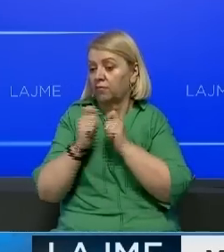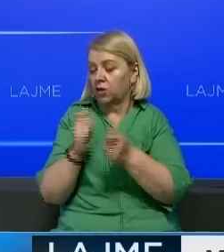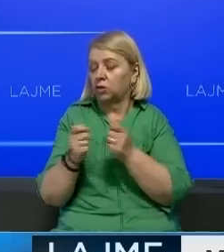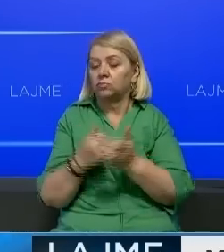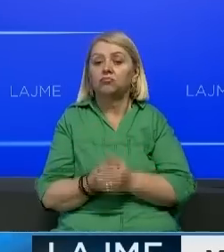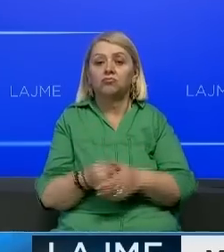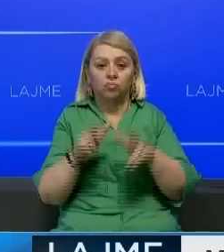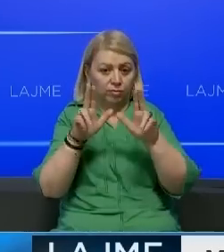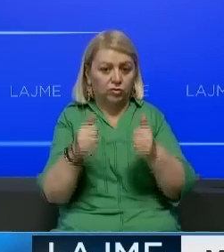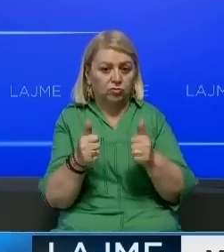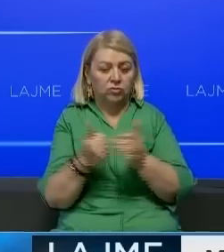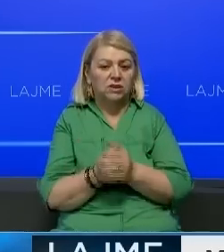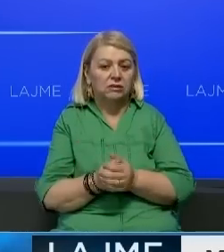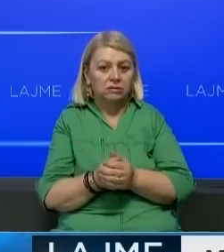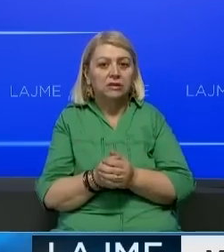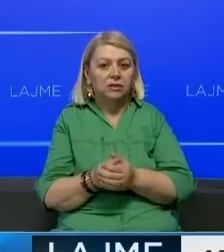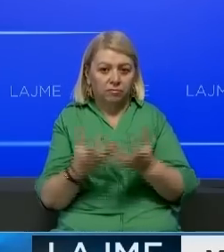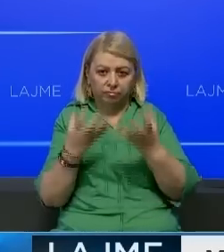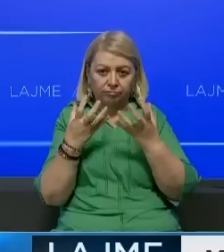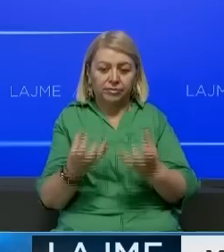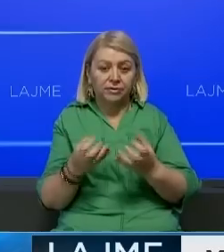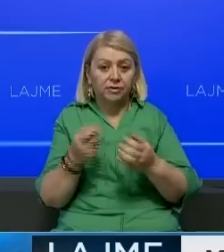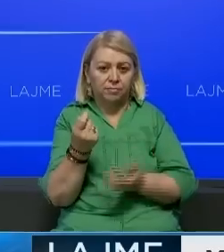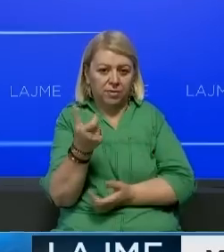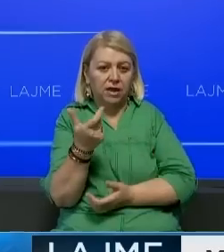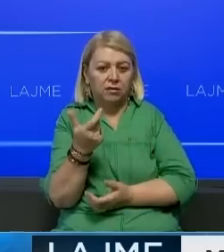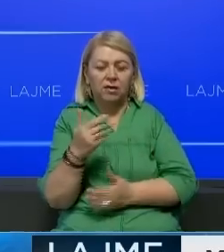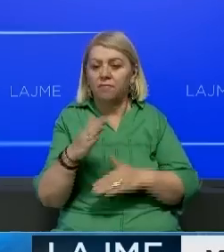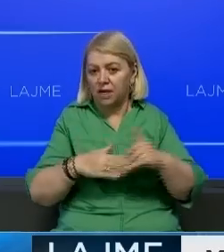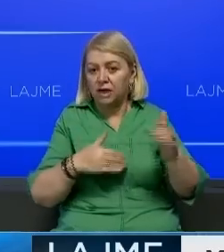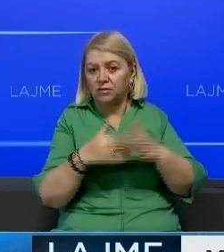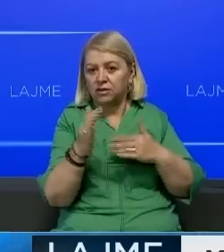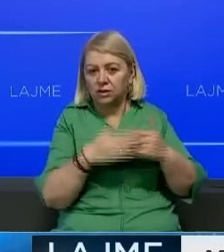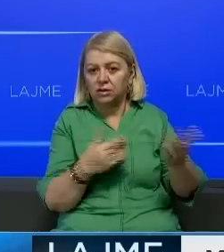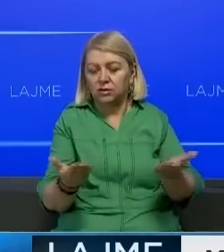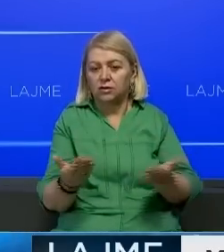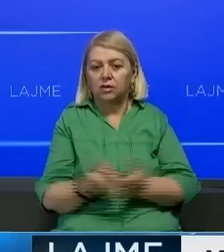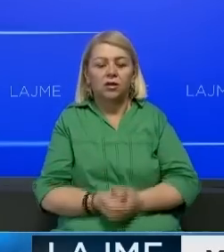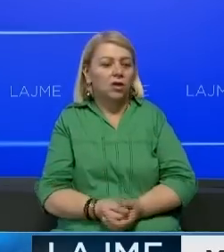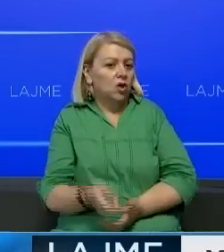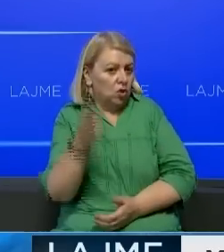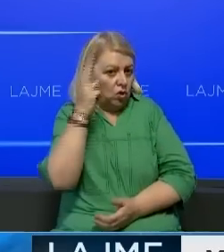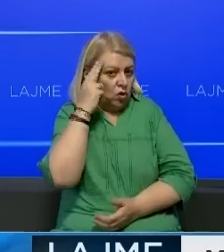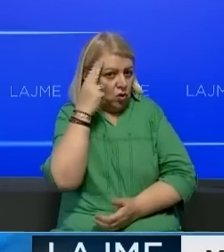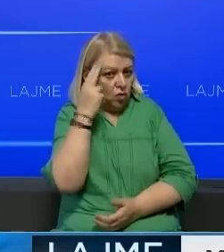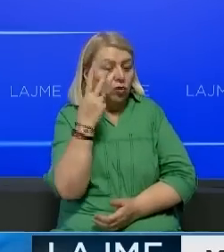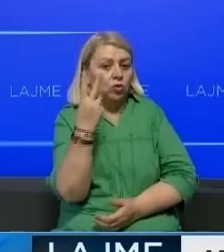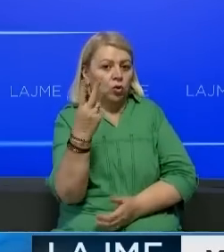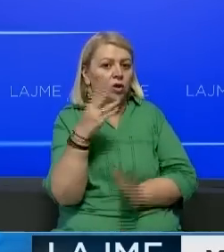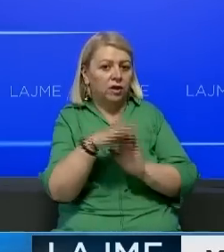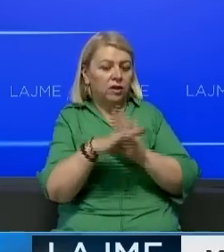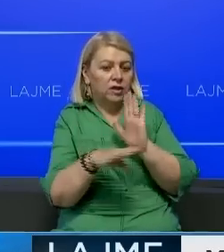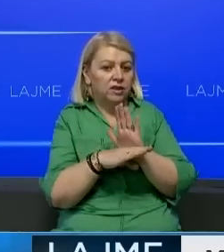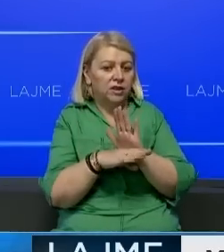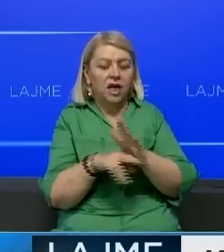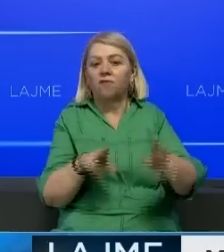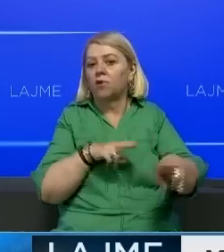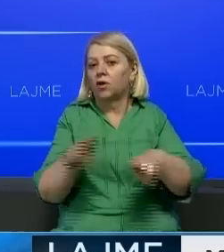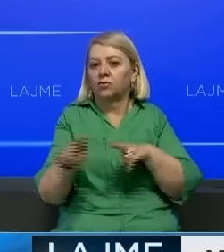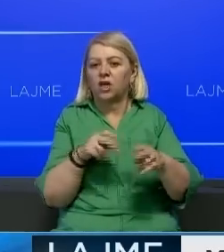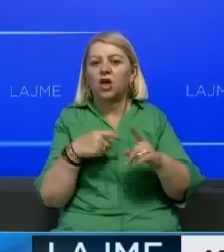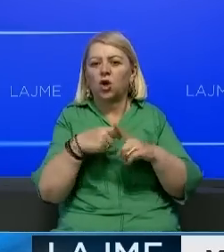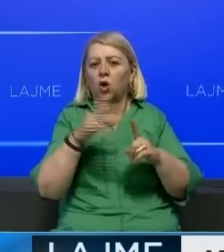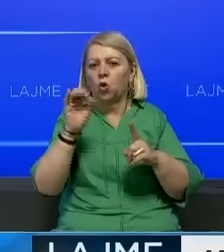të, edhe do të ketë ngjecje pak në nga ona e praktikës, sepse duhet të njohë dy ligjet për avokatët si